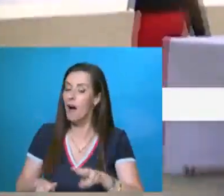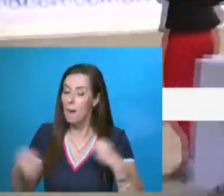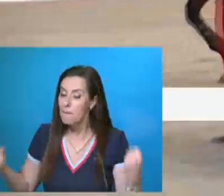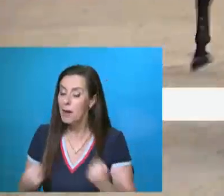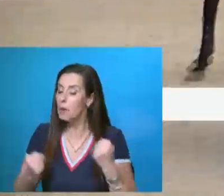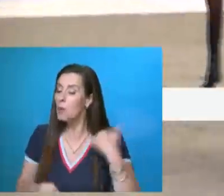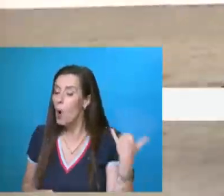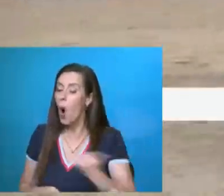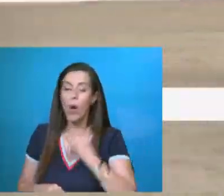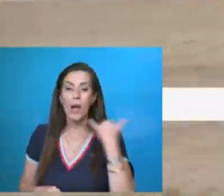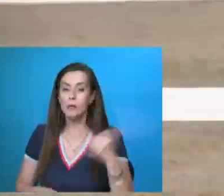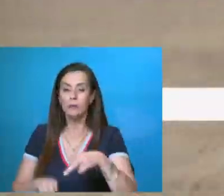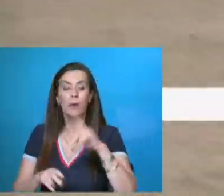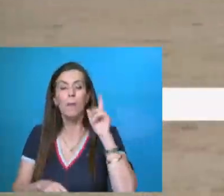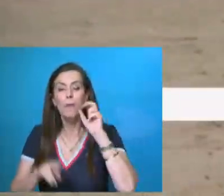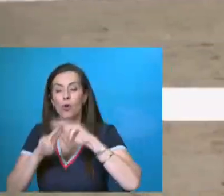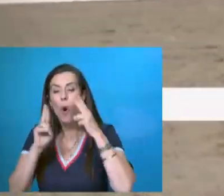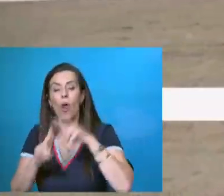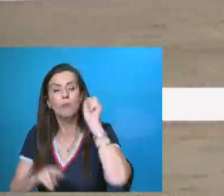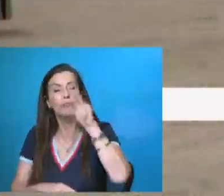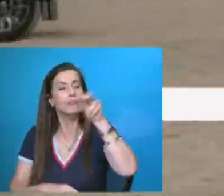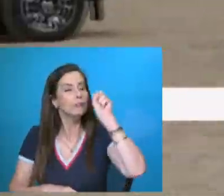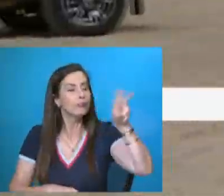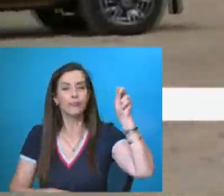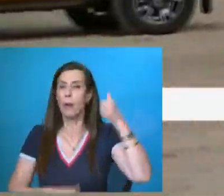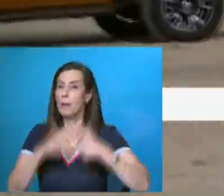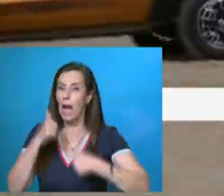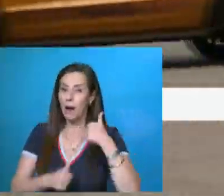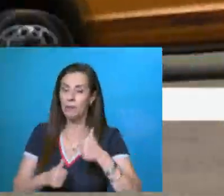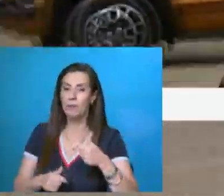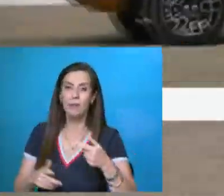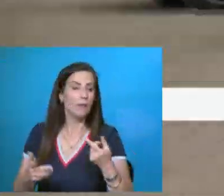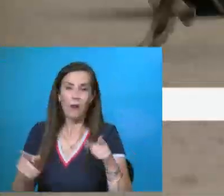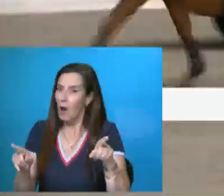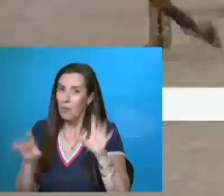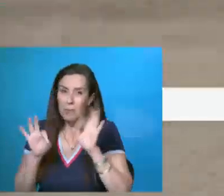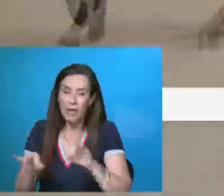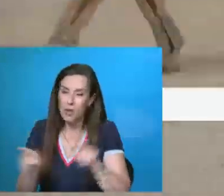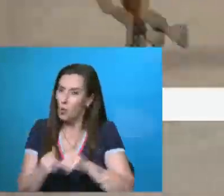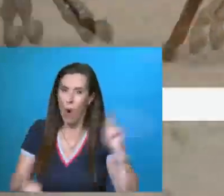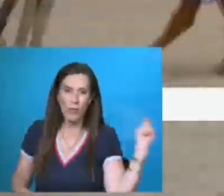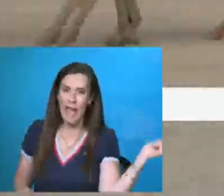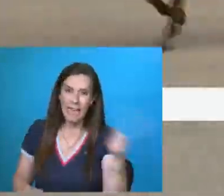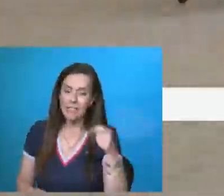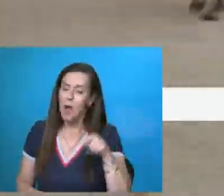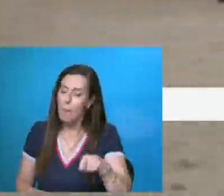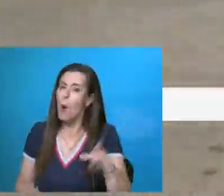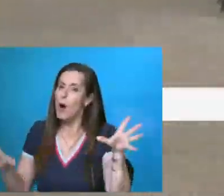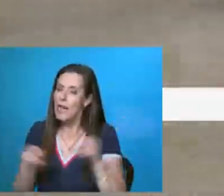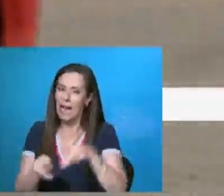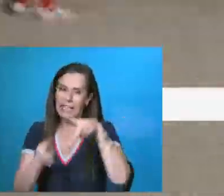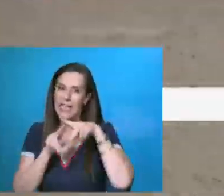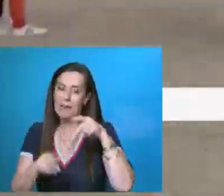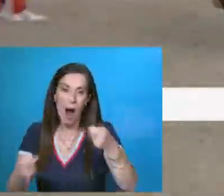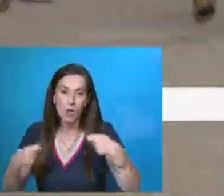נוסעים בכל העולם שבוע אחרי שבוע להתחרות, כמו טניסאים שנוסעים לתחרות כל שבוע, רק כאן נוסעים יחד עם הסוס. זה